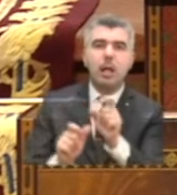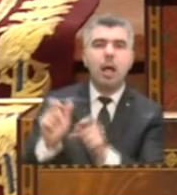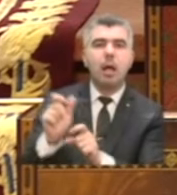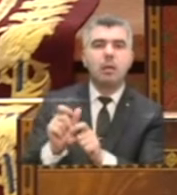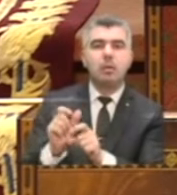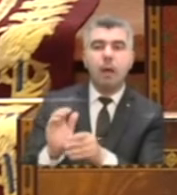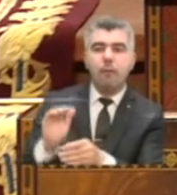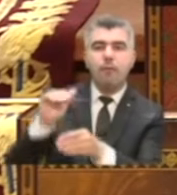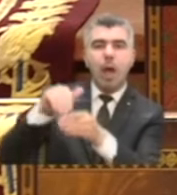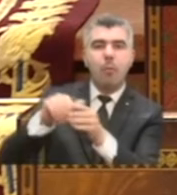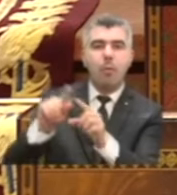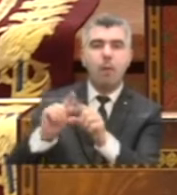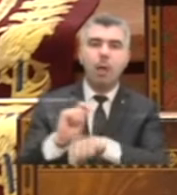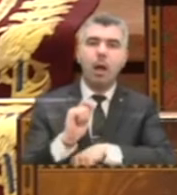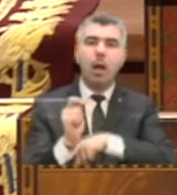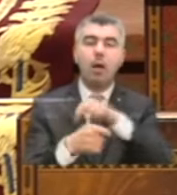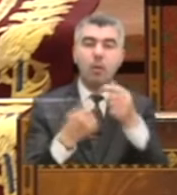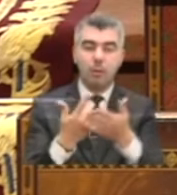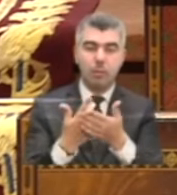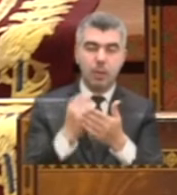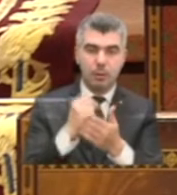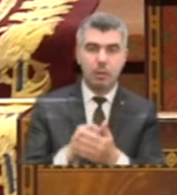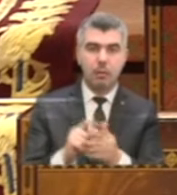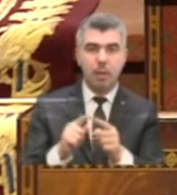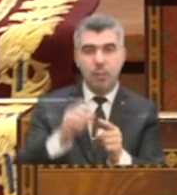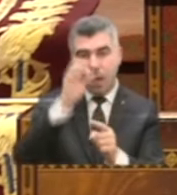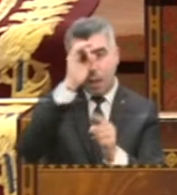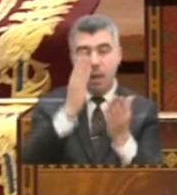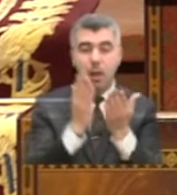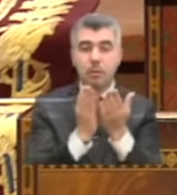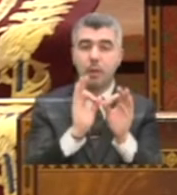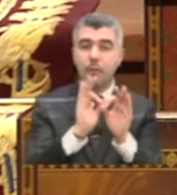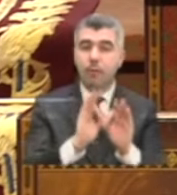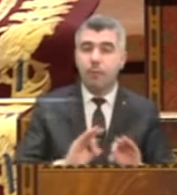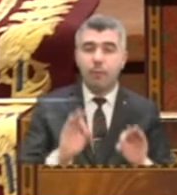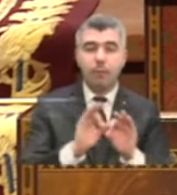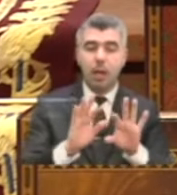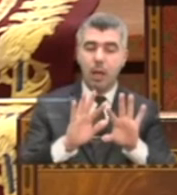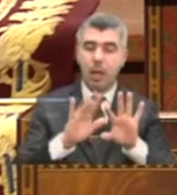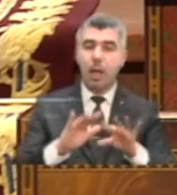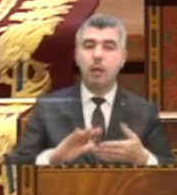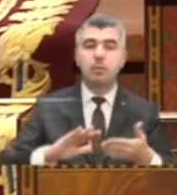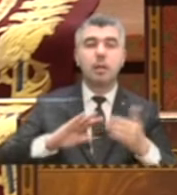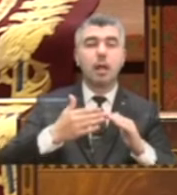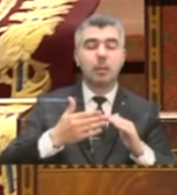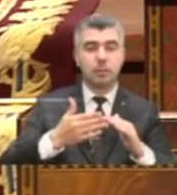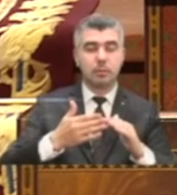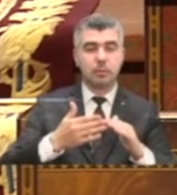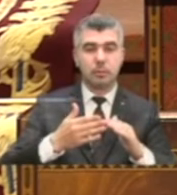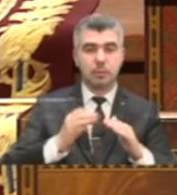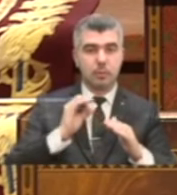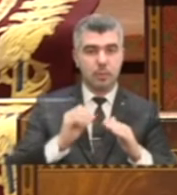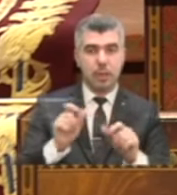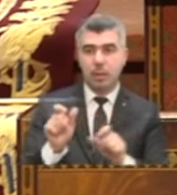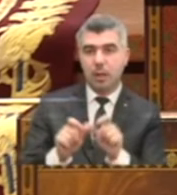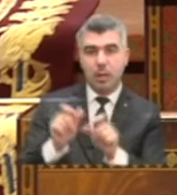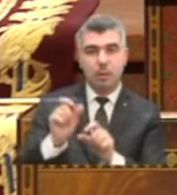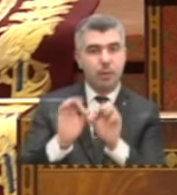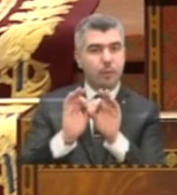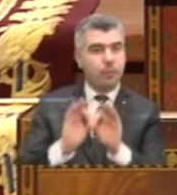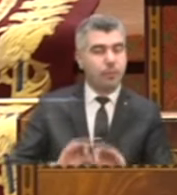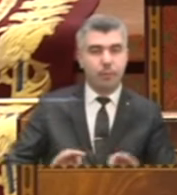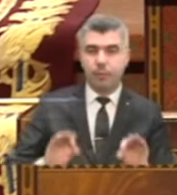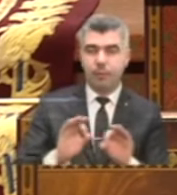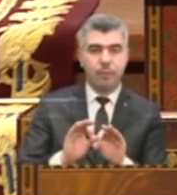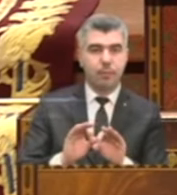عقر داره، لا سيما مع الاميه الالكترونيه اللي كتعم هذه الفئه هذه، واللي ما